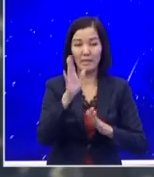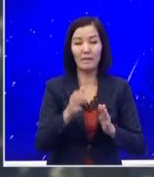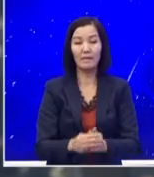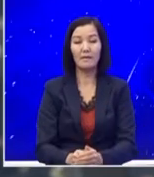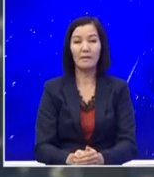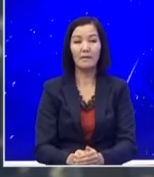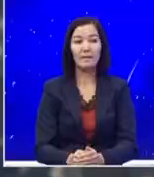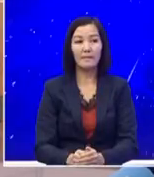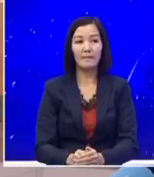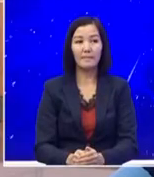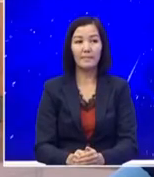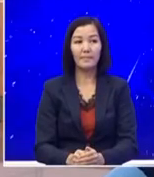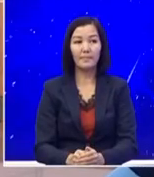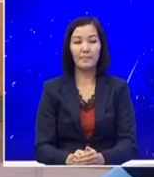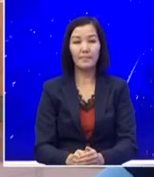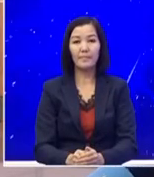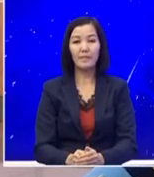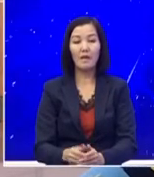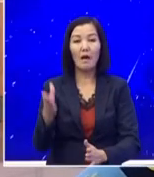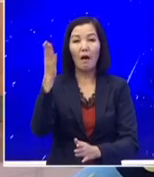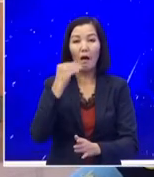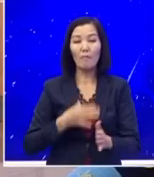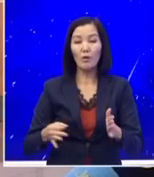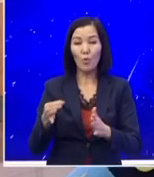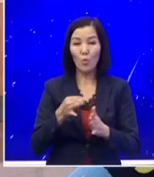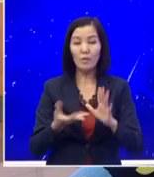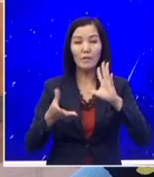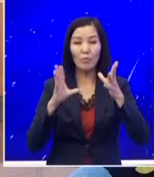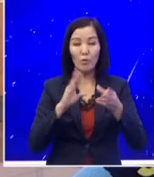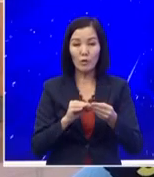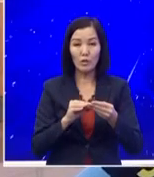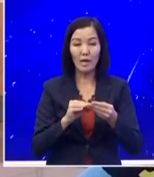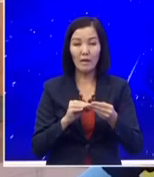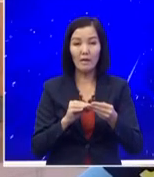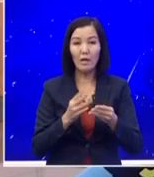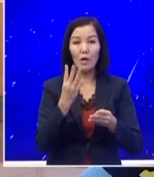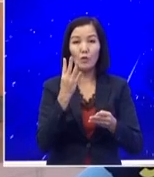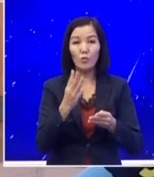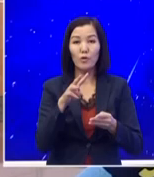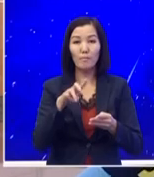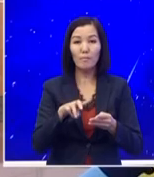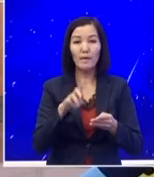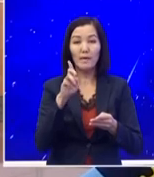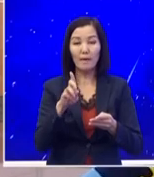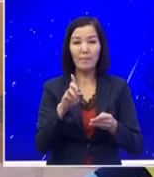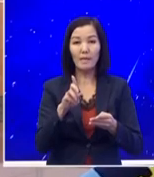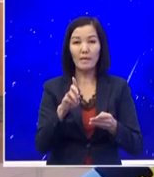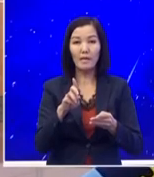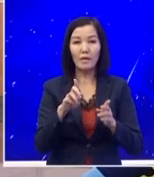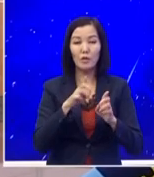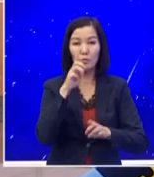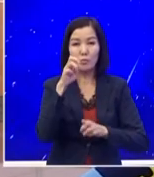қолға алынған. Біздің Алматы облысында жаңағы 4 мегабиттен төмен